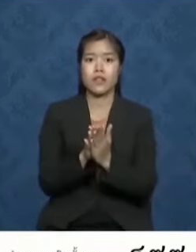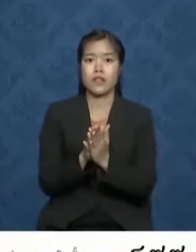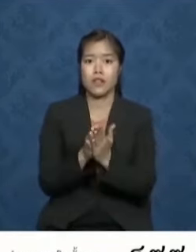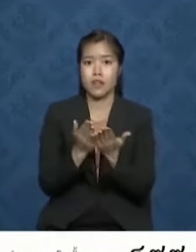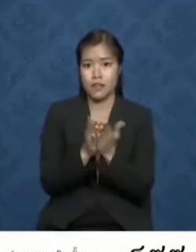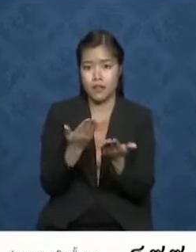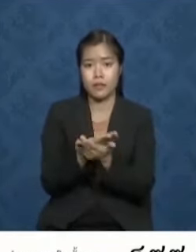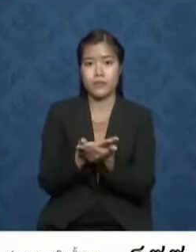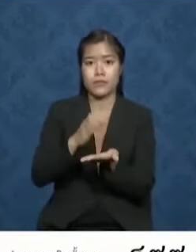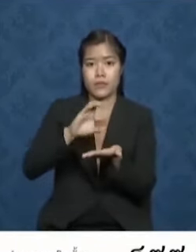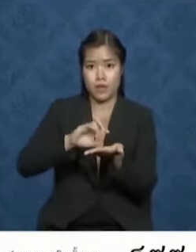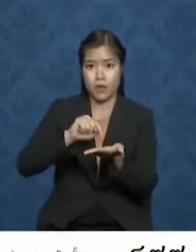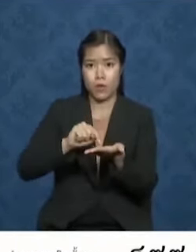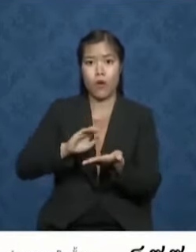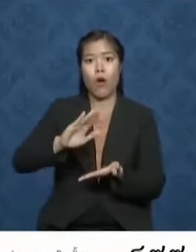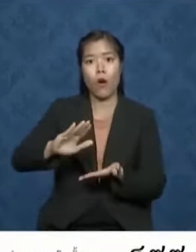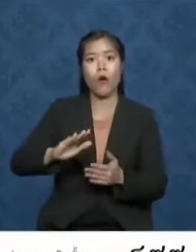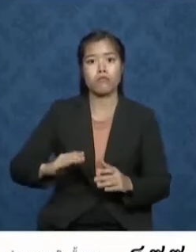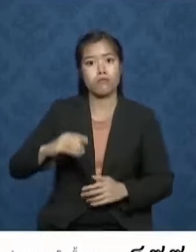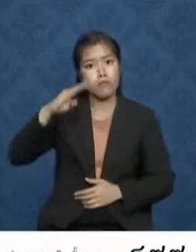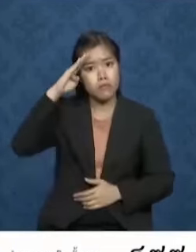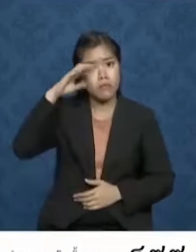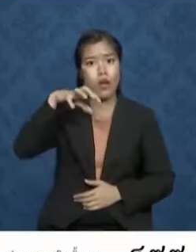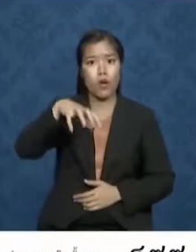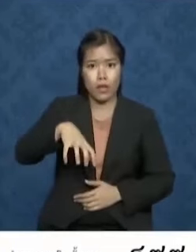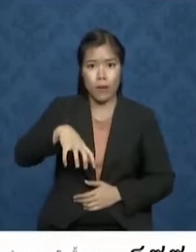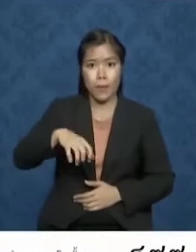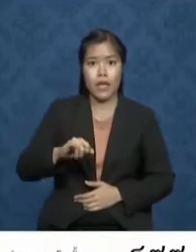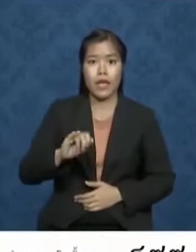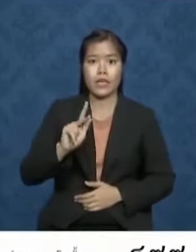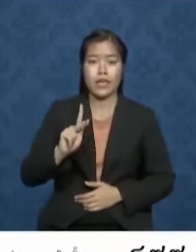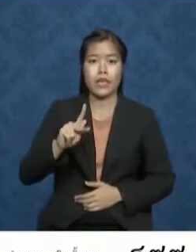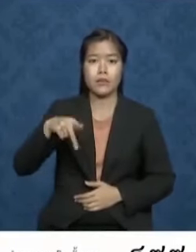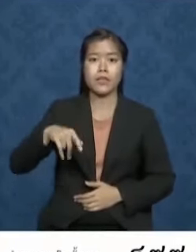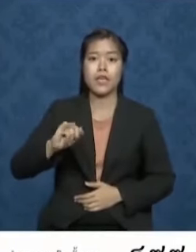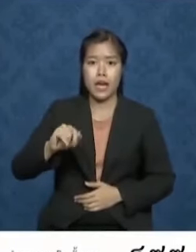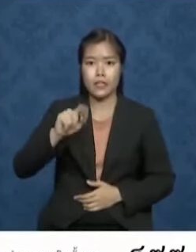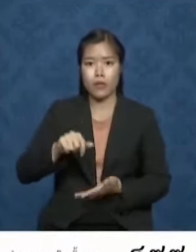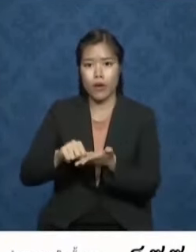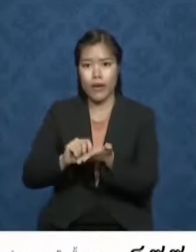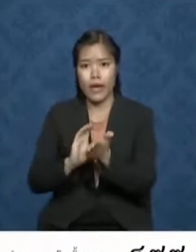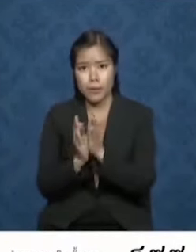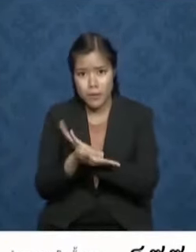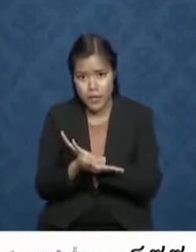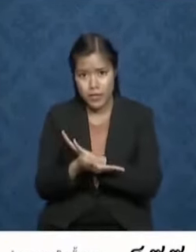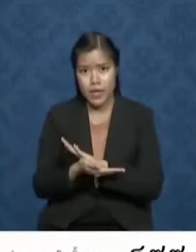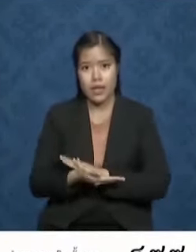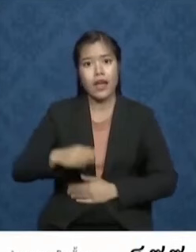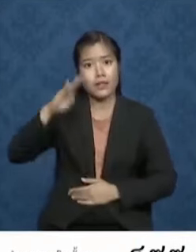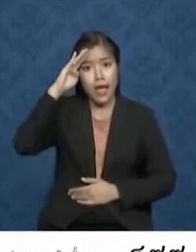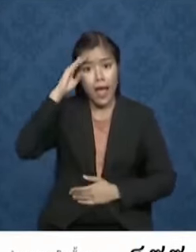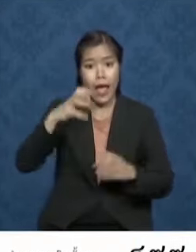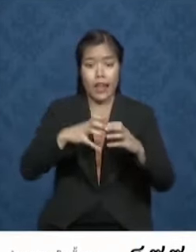ส่วนของบุคลากรกองทัพครับท่านประธานควรเปลี่ยน KPIแล้วก็ชี้ไปให้ชัดว่าจำนวนทหารกองประจำการเนี่ย